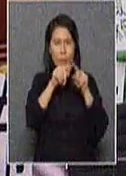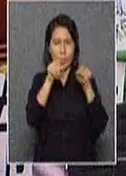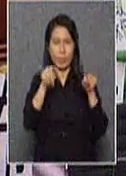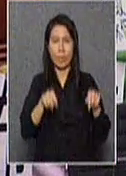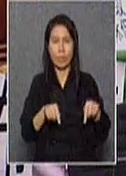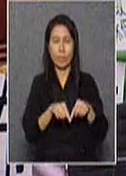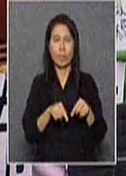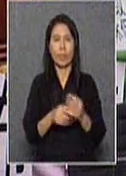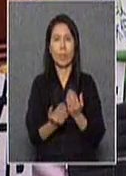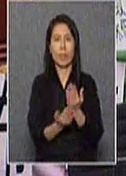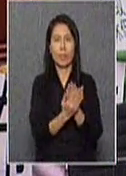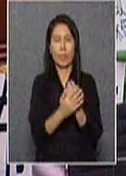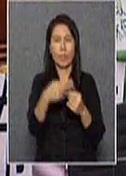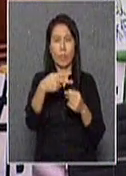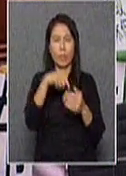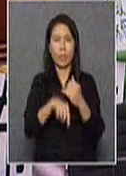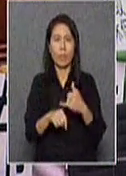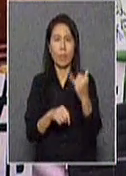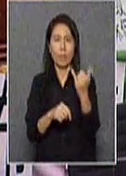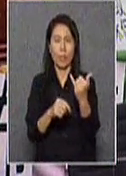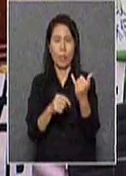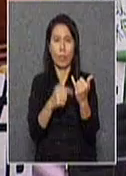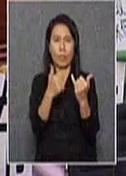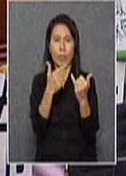會議講稿附錄二上的第